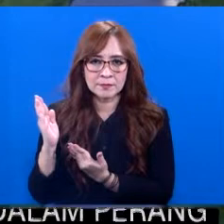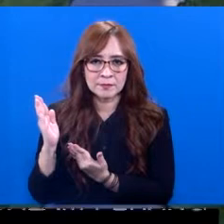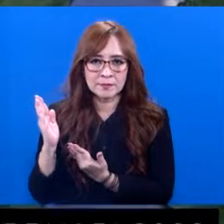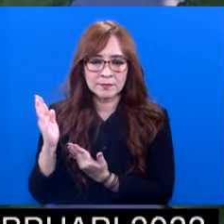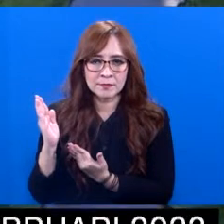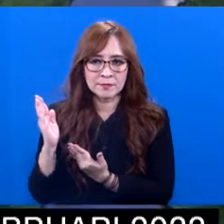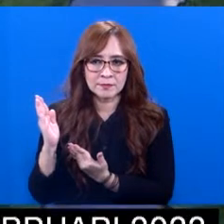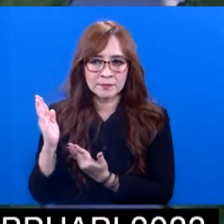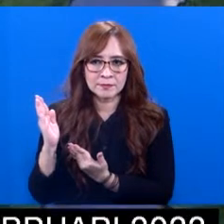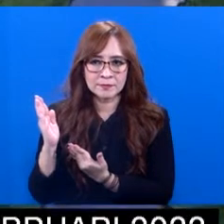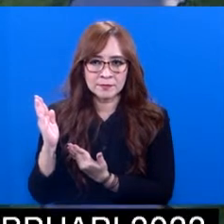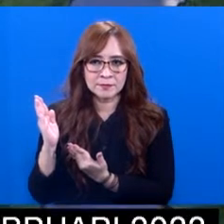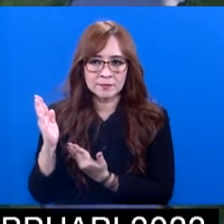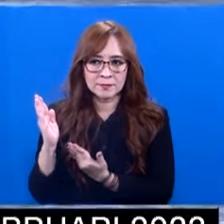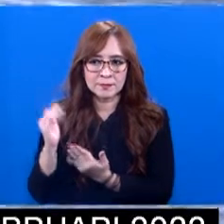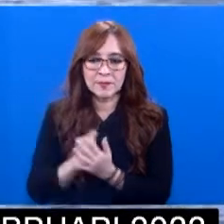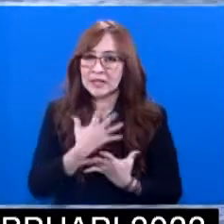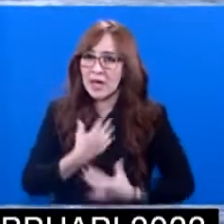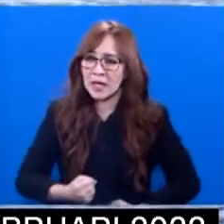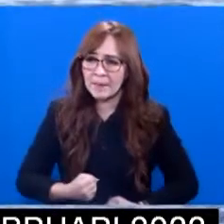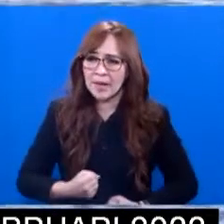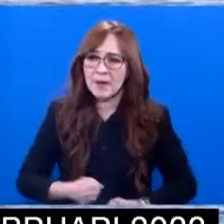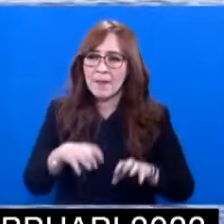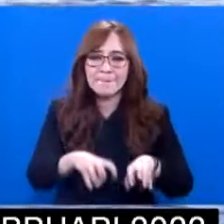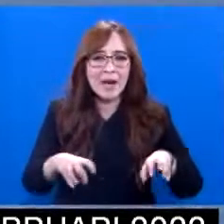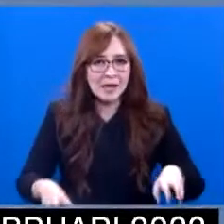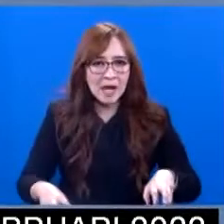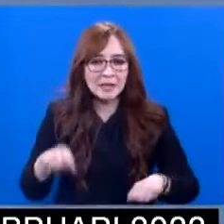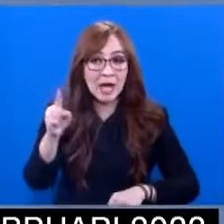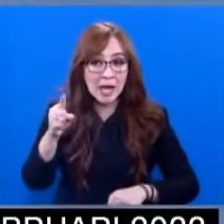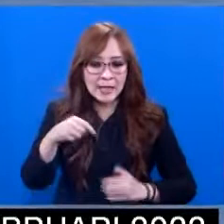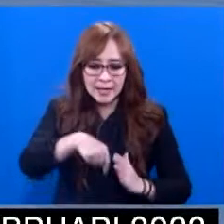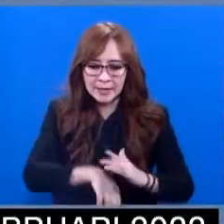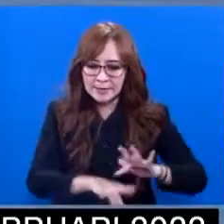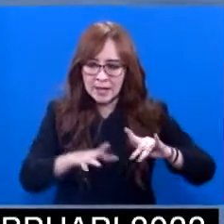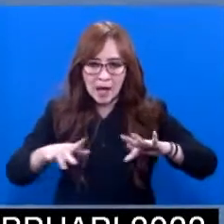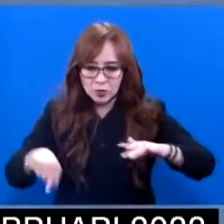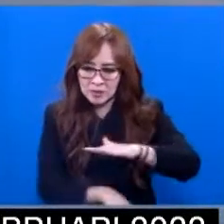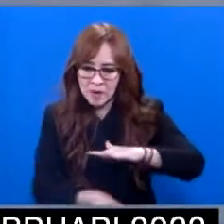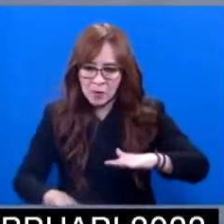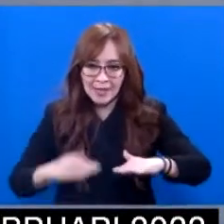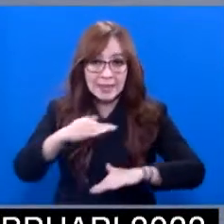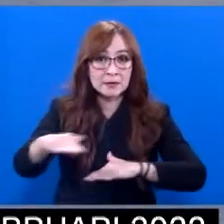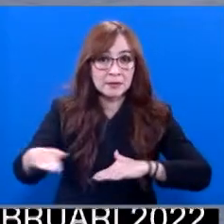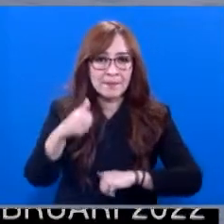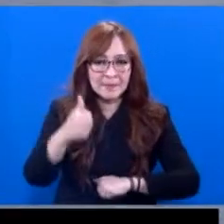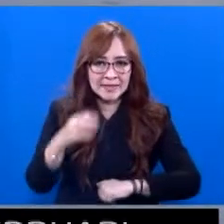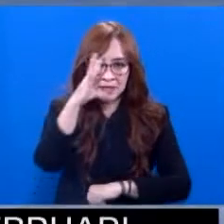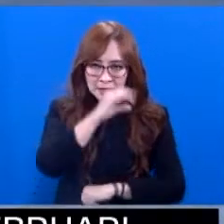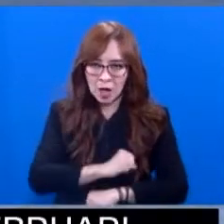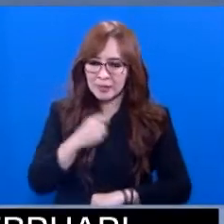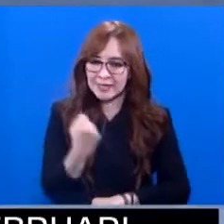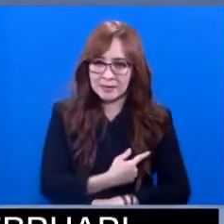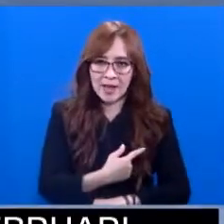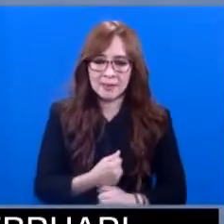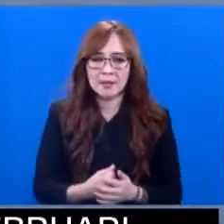Sehingga diharapkan benda apapun yang melintas di Selat Makassar, baik di permukaan maupun bawah permukaan laut, dapat terdeteksi. Sementara kajian